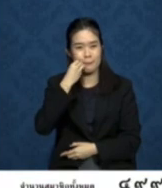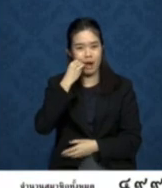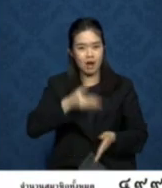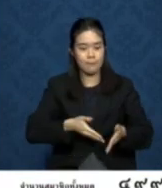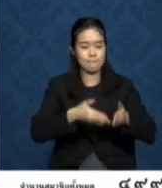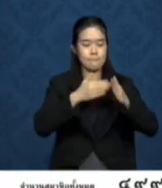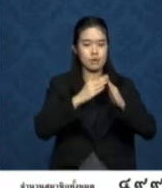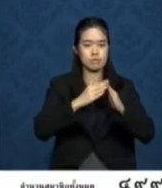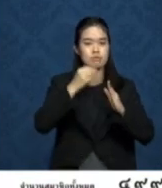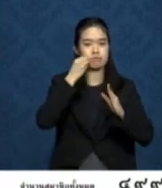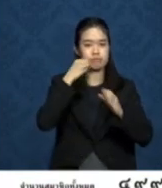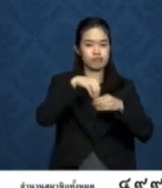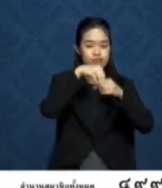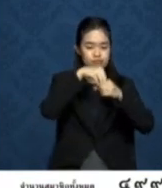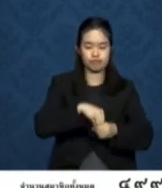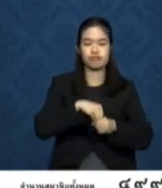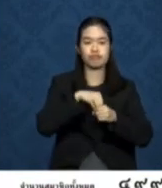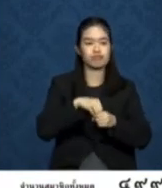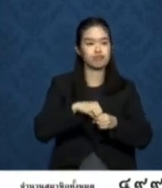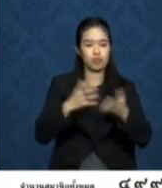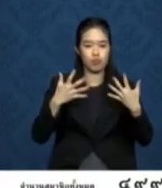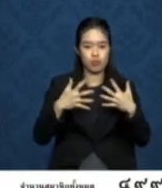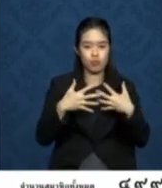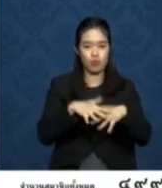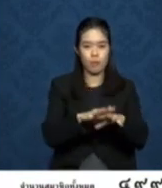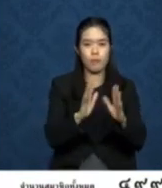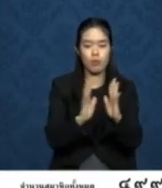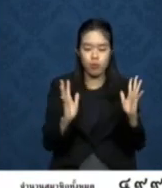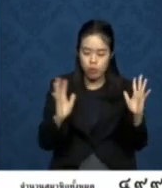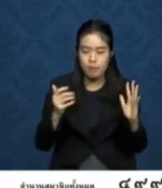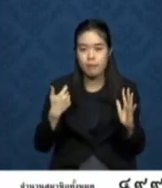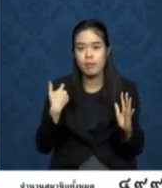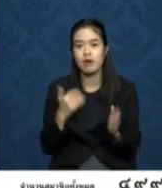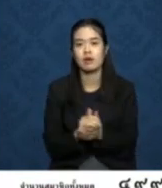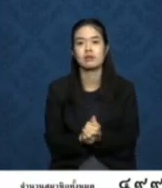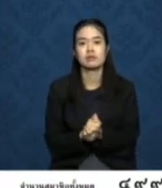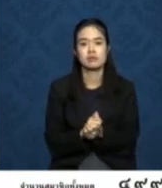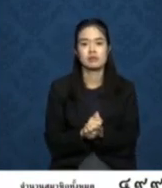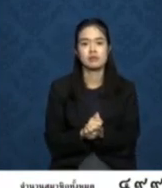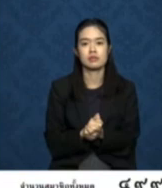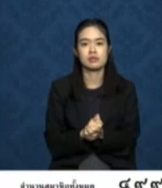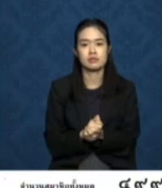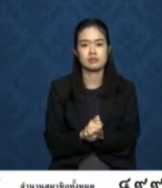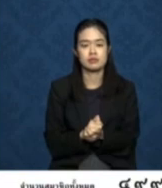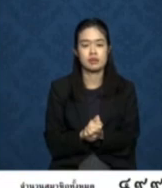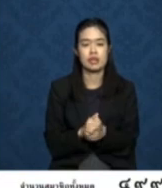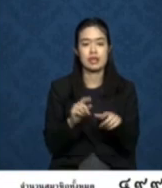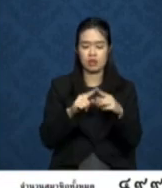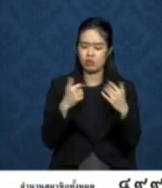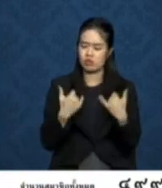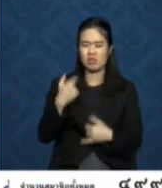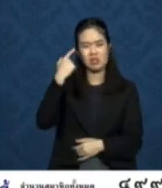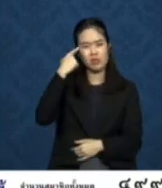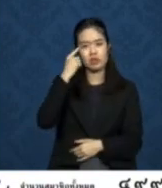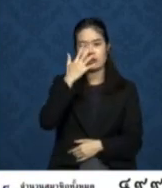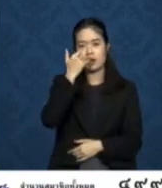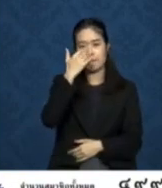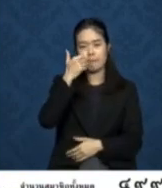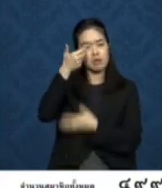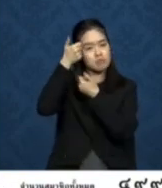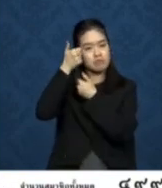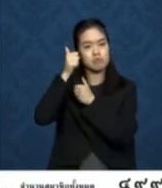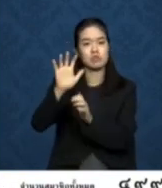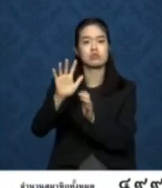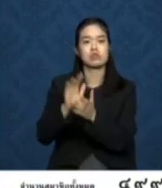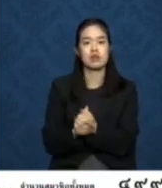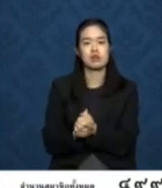านและทอยู่อาศัยจำนวนมากทางทางที่เป็นแผ่นดินที่ติดกับตะห่งของไทยนะครัแต่ทำไมเรากลบปลอยปะและเลยให้ประเท